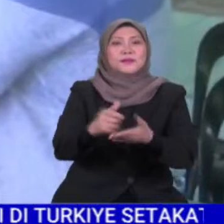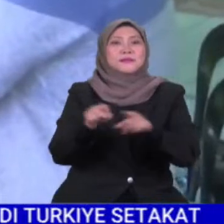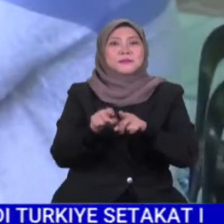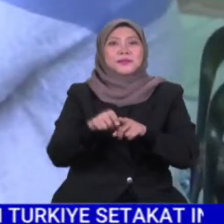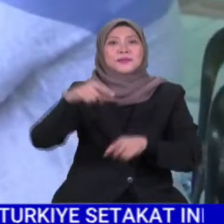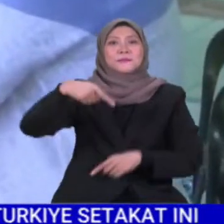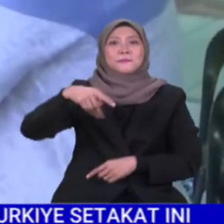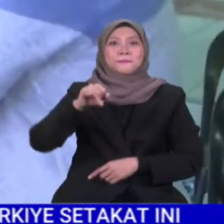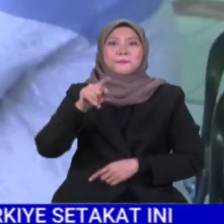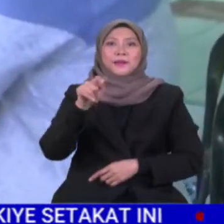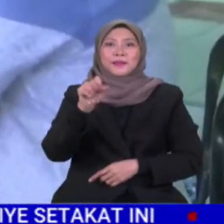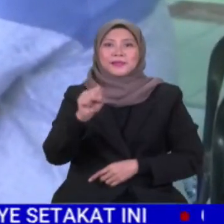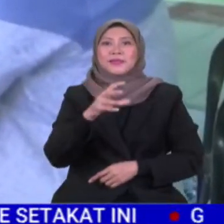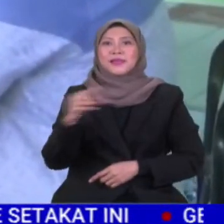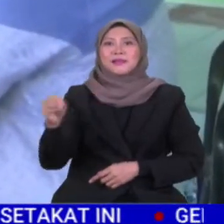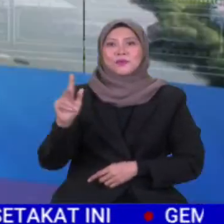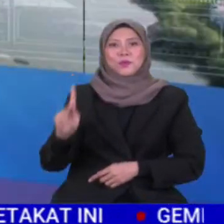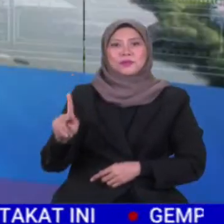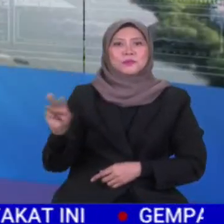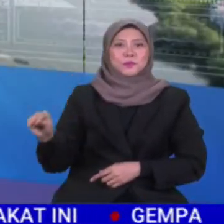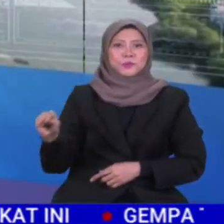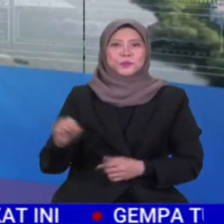di Pitas dan Kota Marudu.